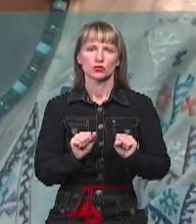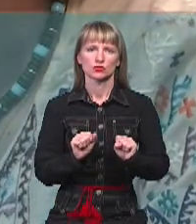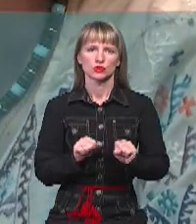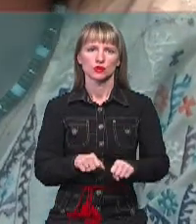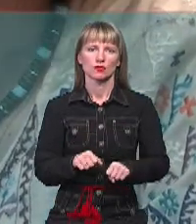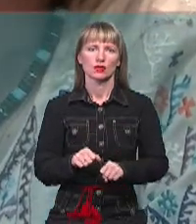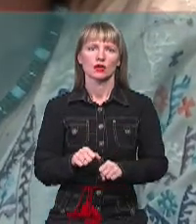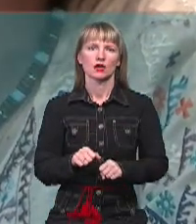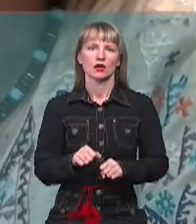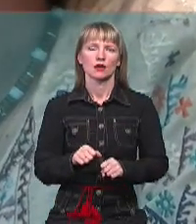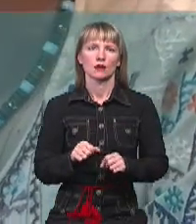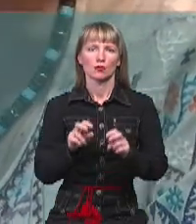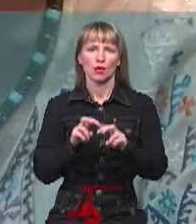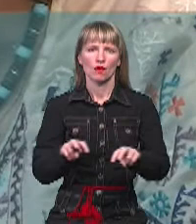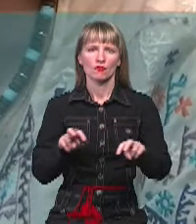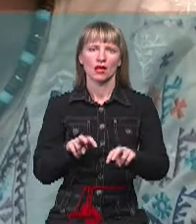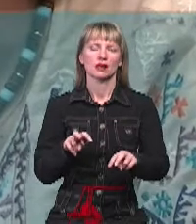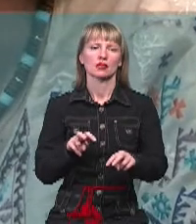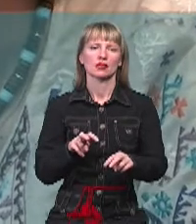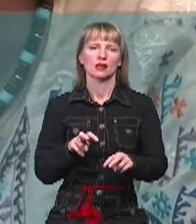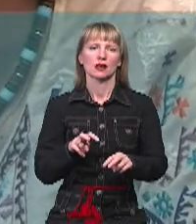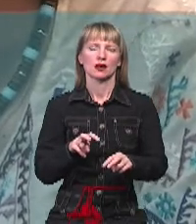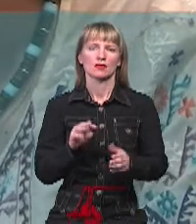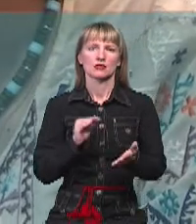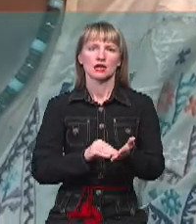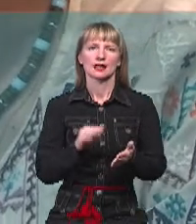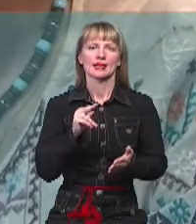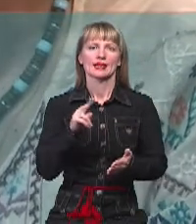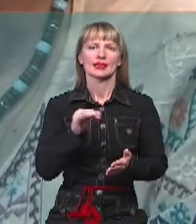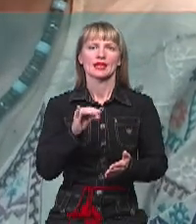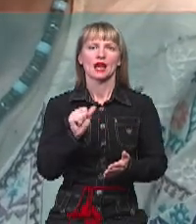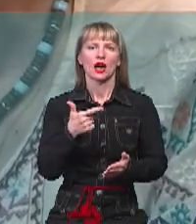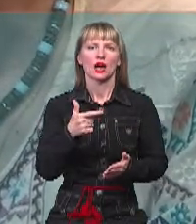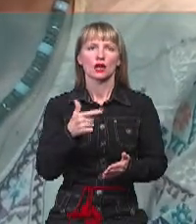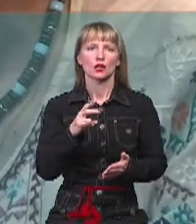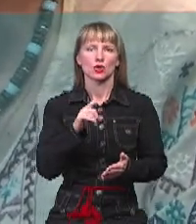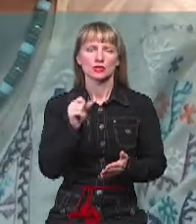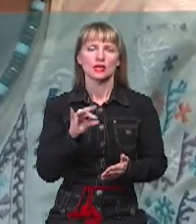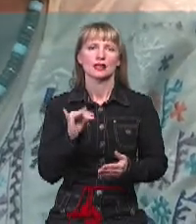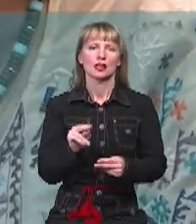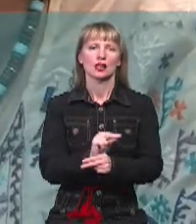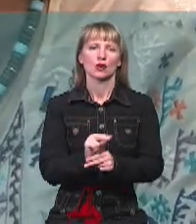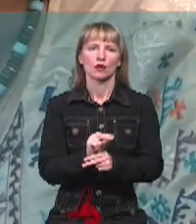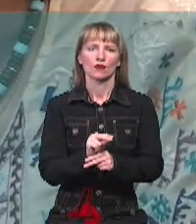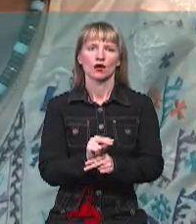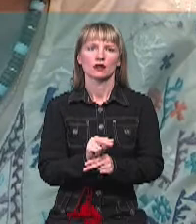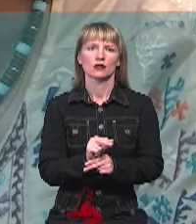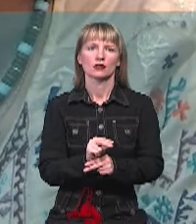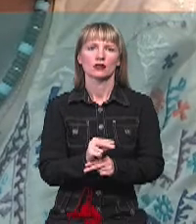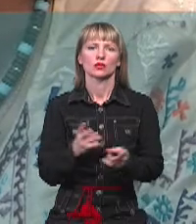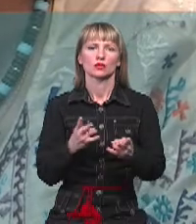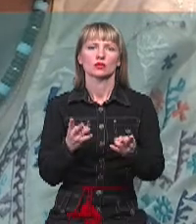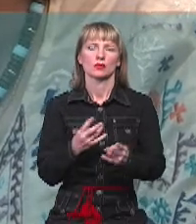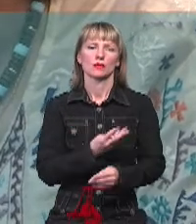нові методи діагностики та лікування. Тому я вважаю, що сімейні лікарі достатньо компетентні, але тут